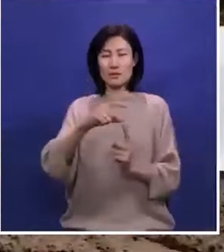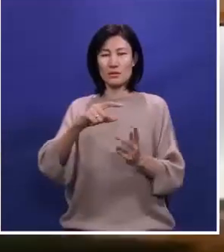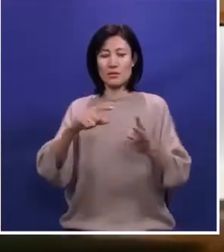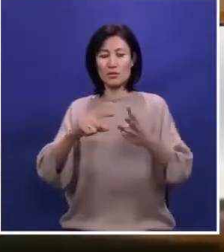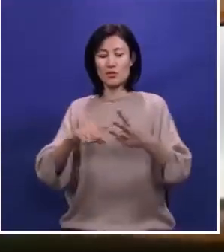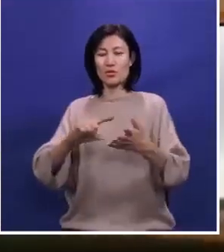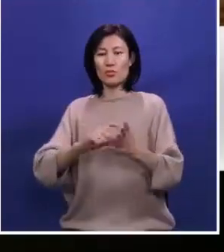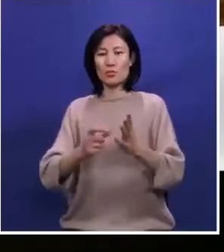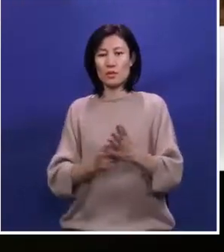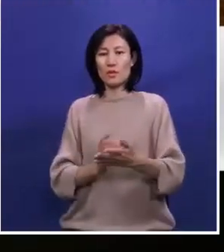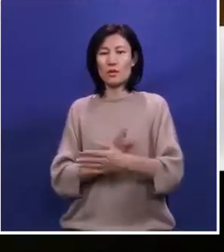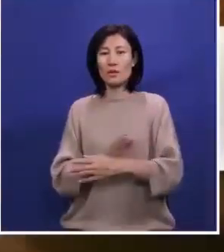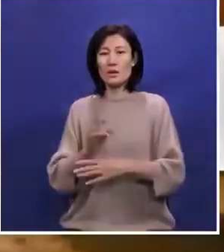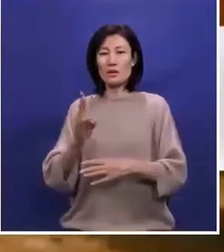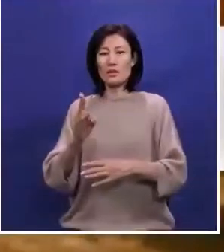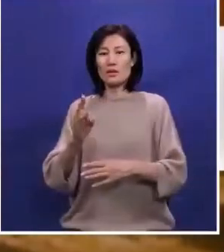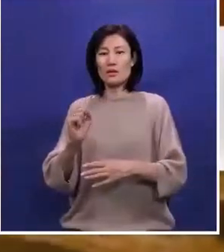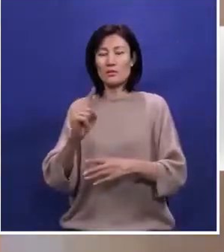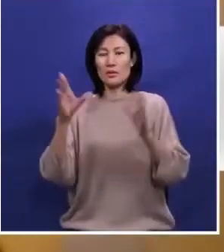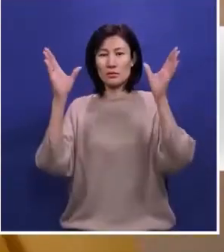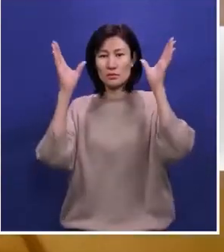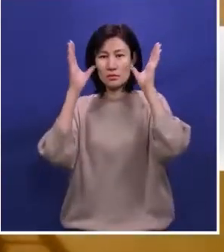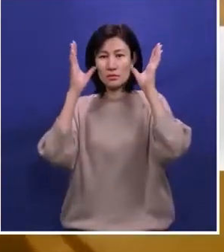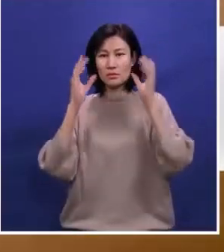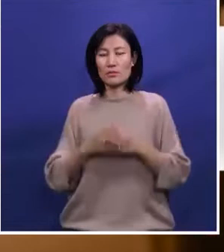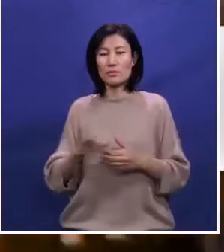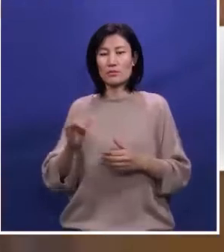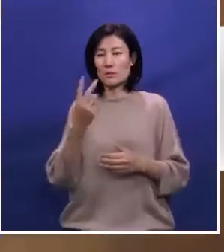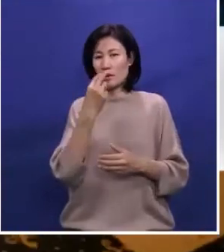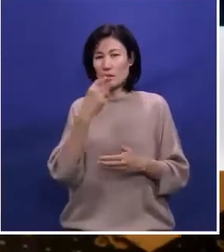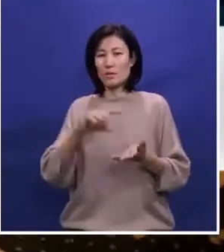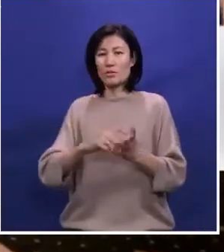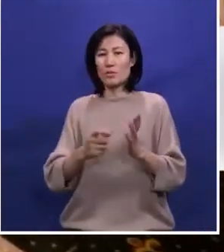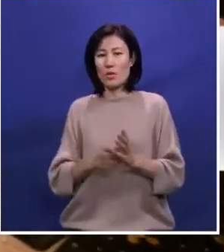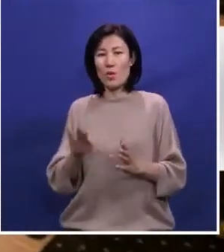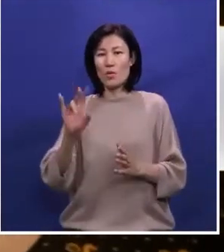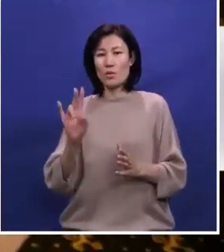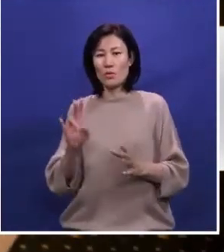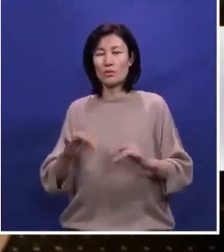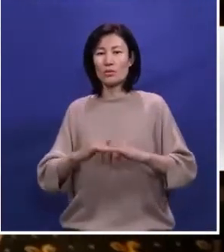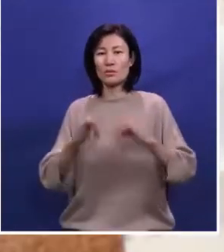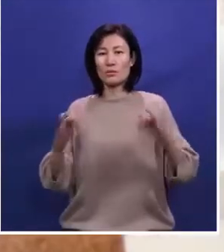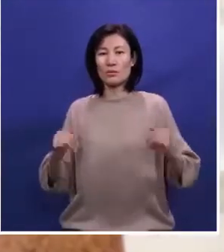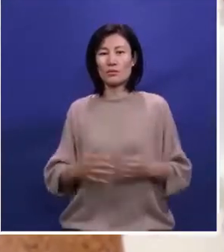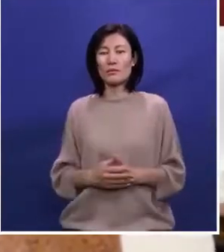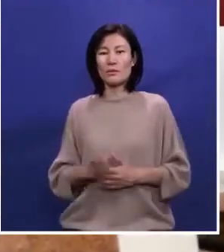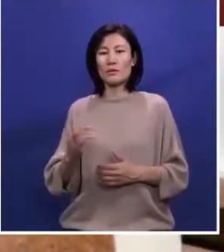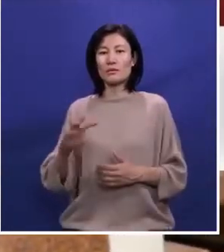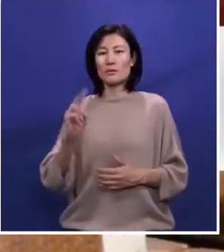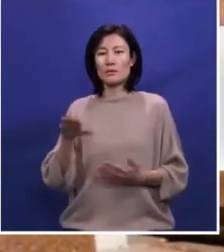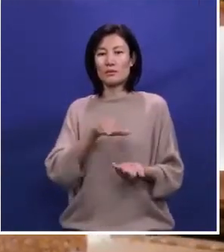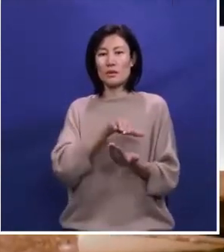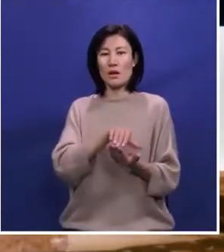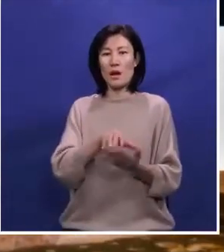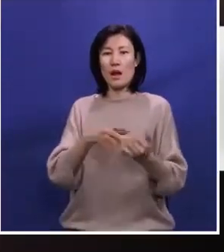тұрады. Кіреберісінде намаз оқитын мешіт, сол жақта шағын бөлме, оң жақтағы бөлменің төрінде Ысқақ